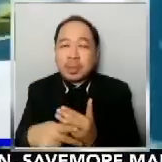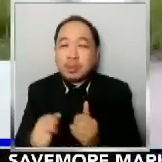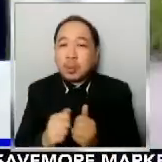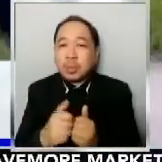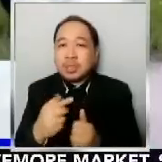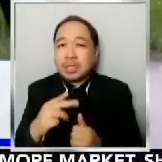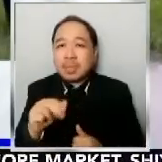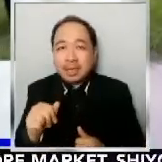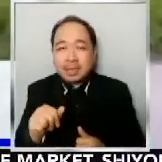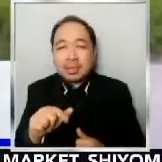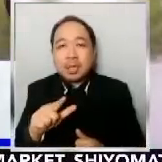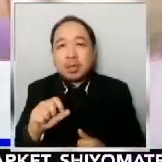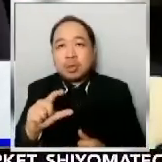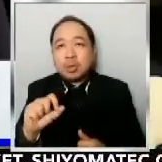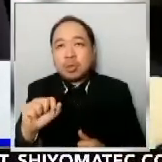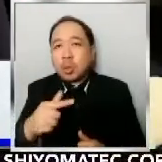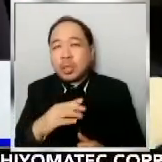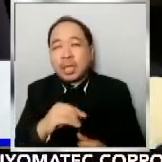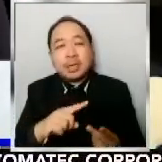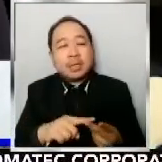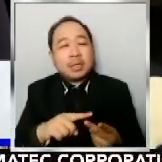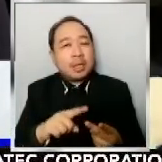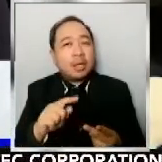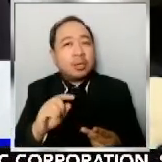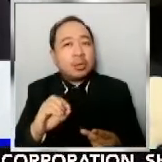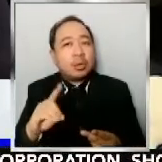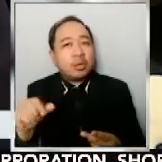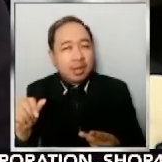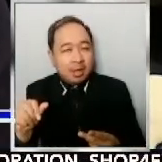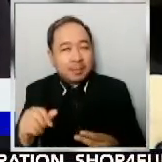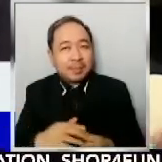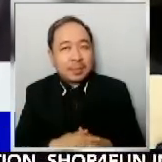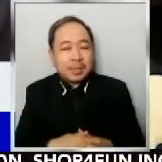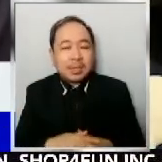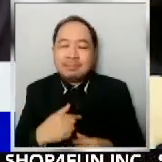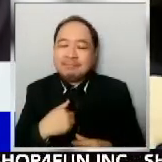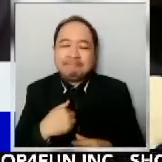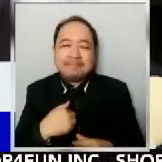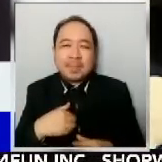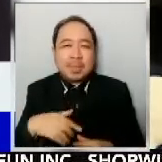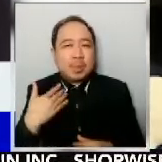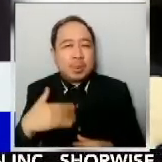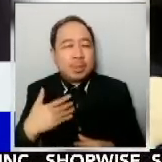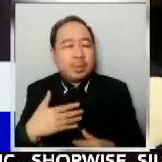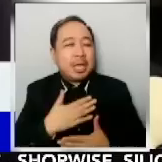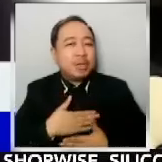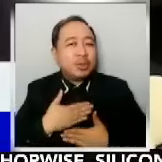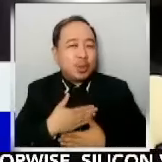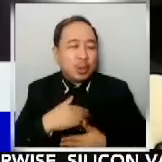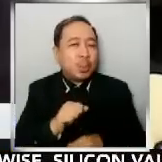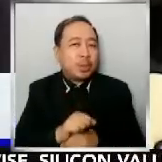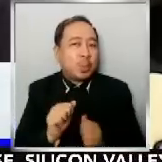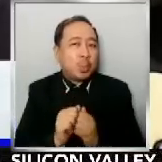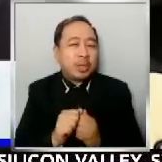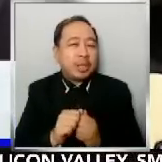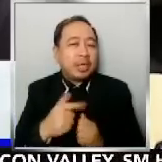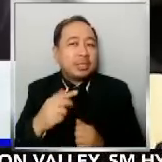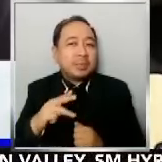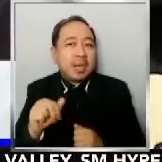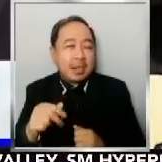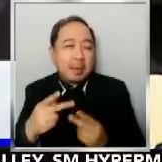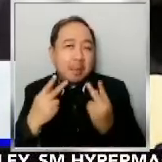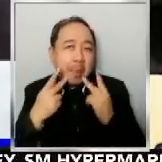Lolong at Toda One I Love. Ang sarap din katrabaho ng Public Affairs because makikita mo yung growth